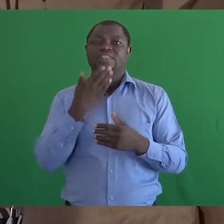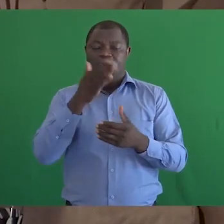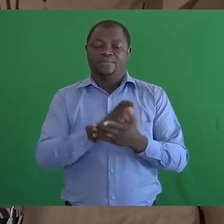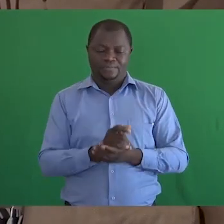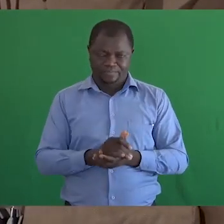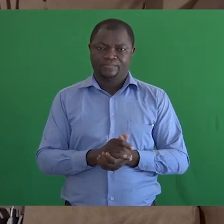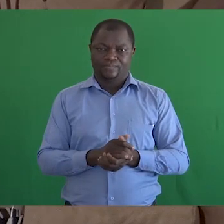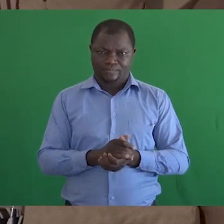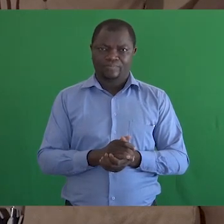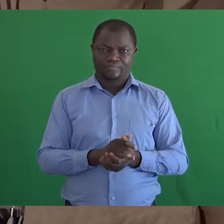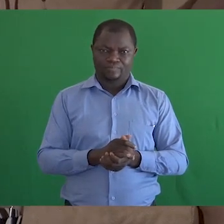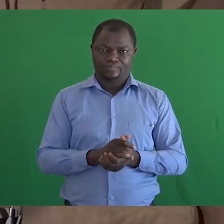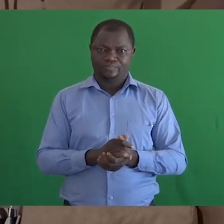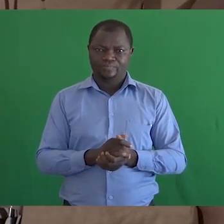wedu